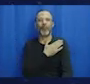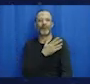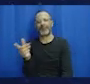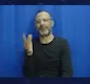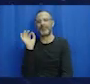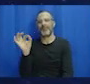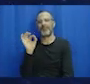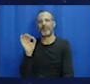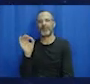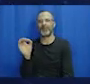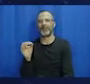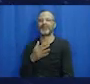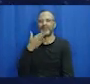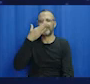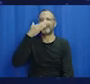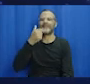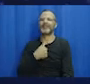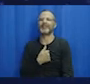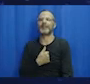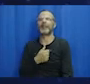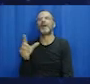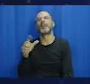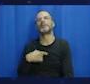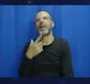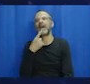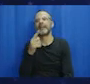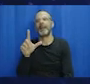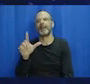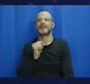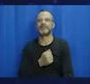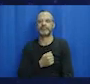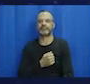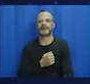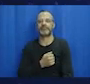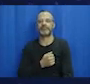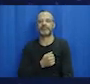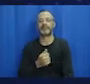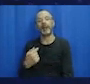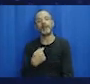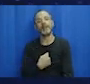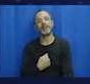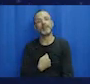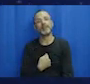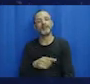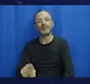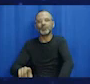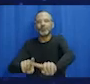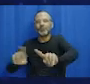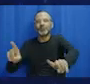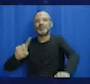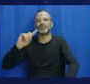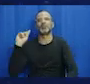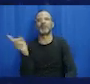يعني، وبتشرف يكون معك طبعا، ولكن أنا أقول لك ببساطة يعني أنا أختلف عن الجميع